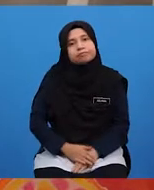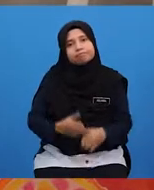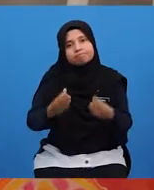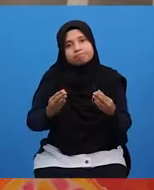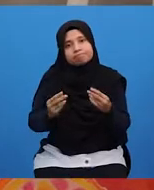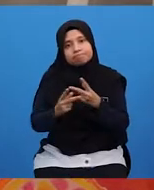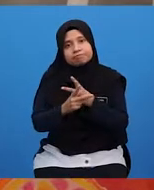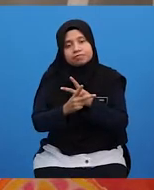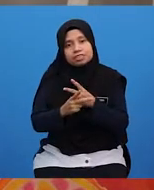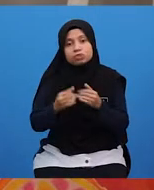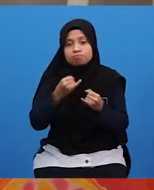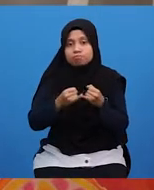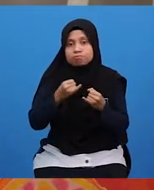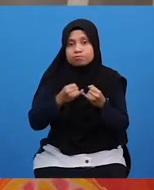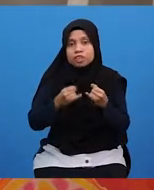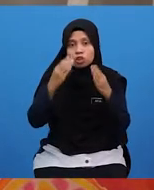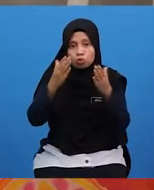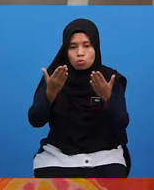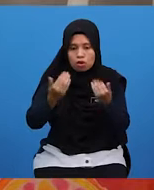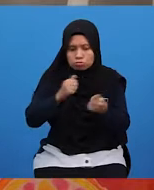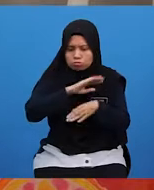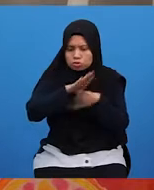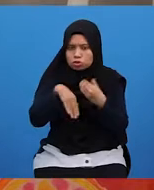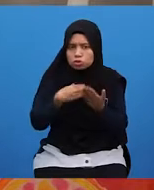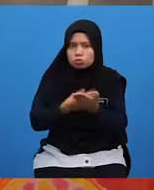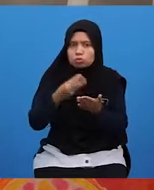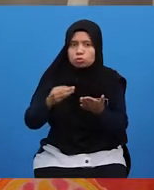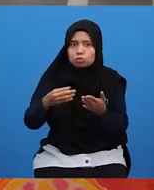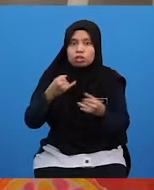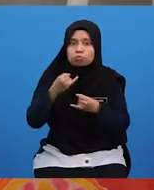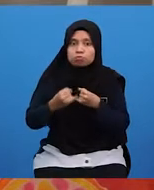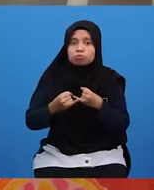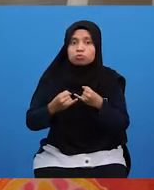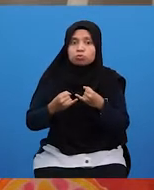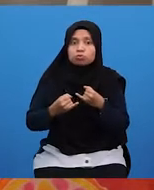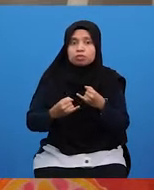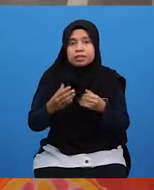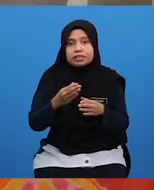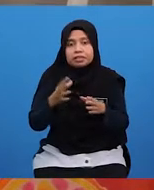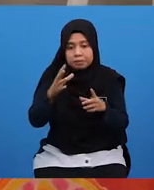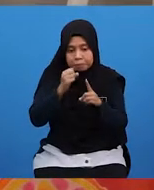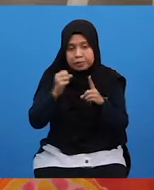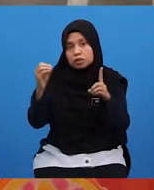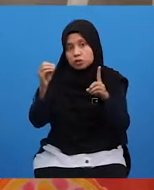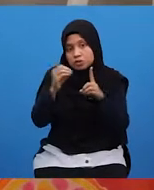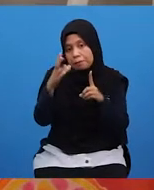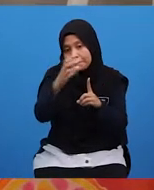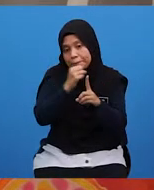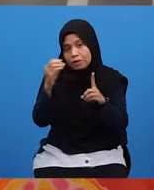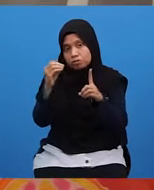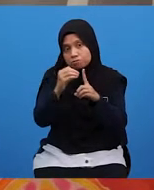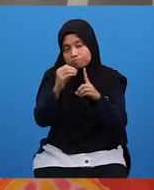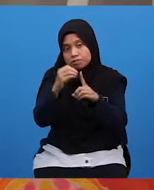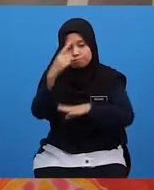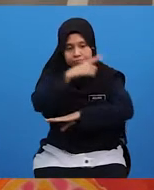sahaja sesi pembelajaran kita. Cikgu harap murid-murid berjaya menguasai objektif pembelajaran kita pada hari